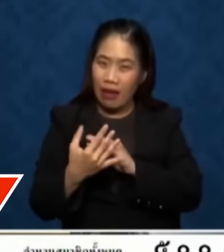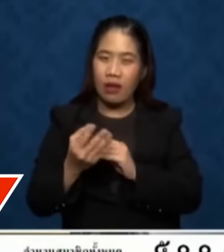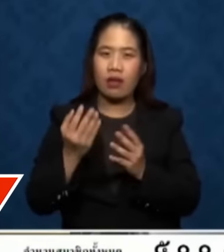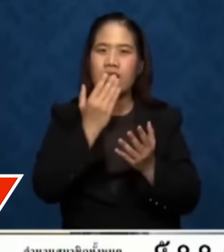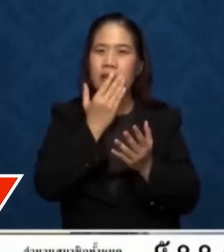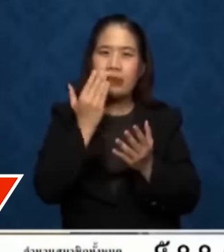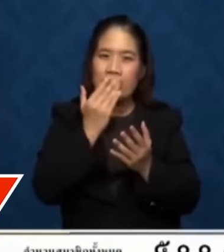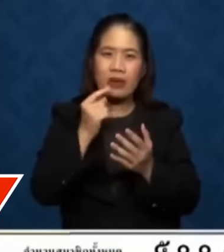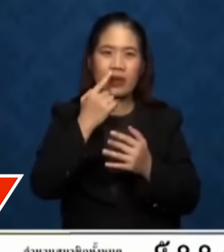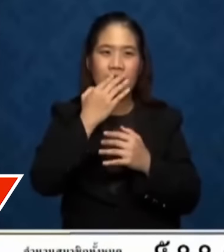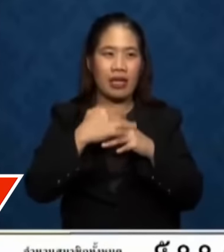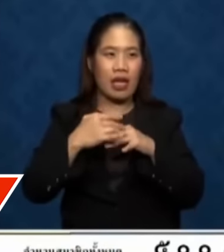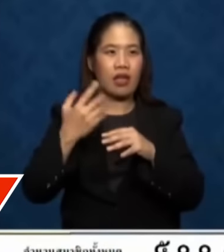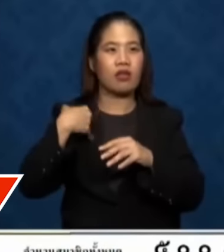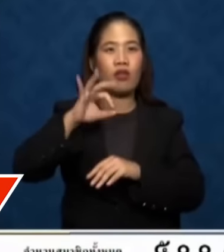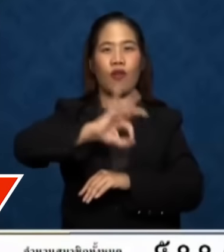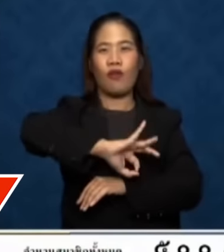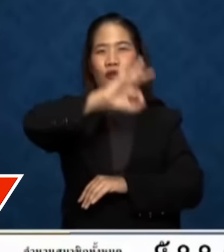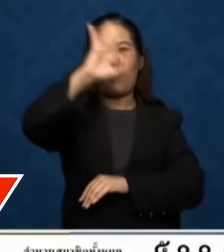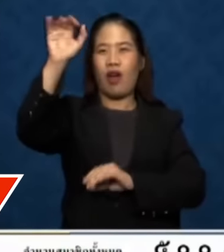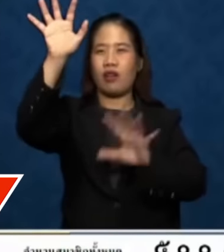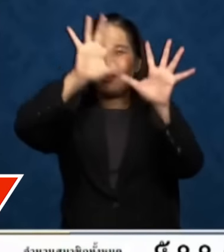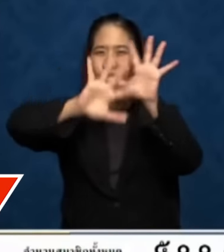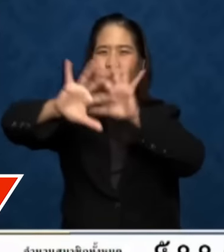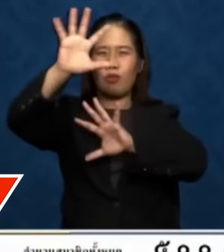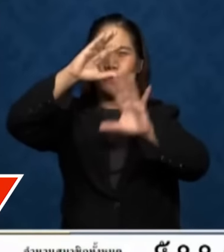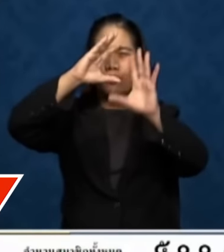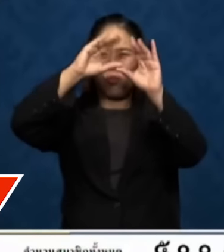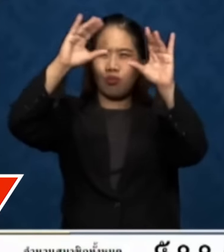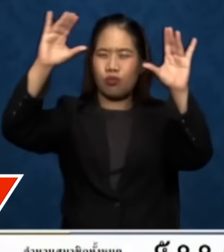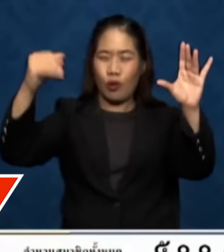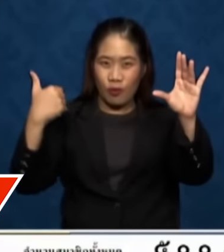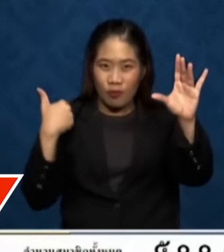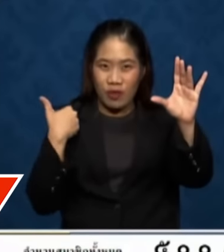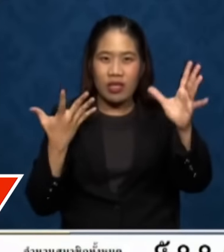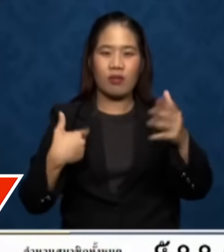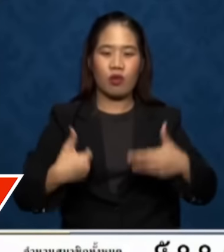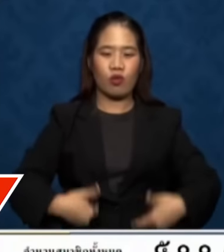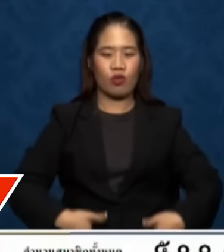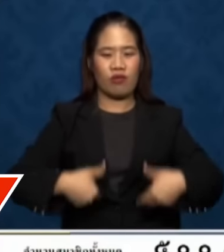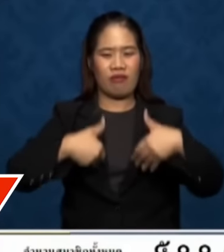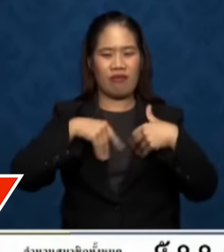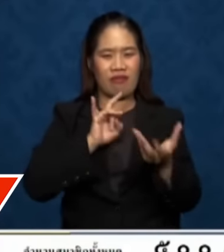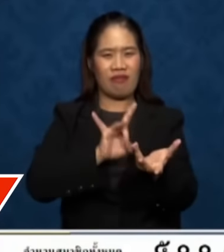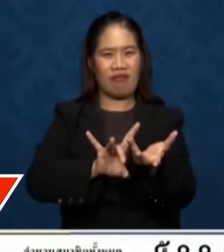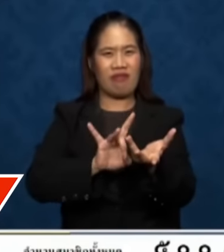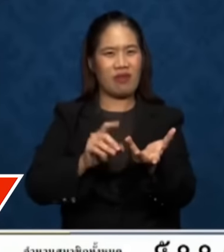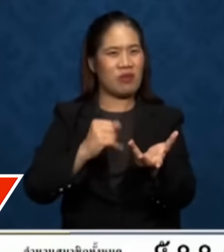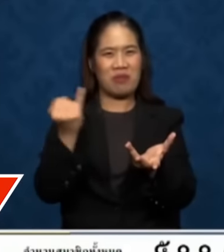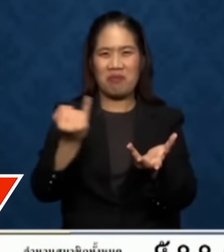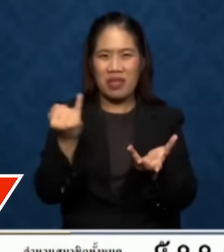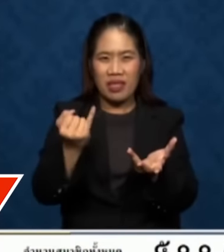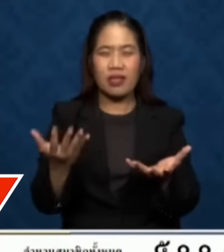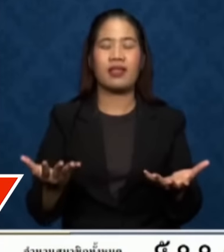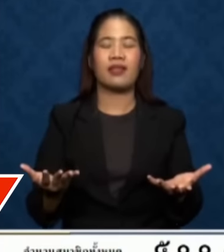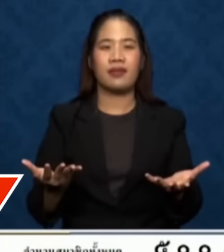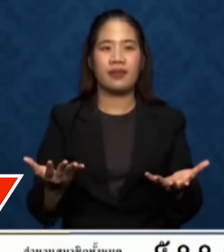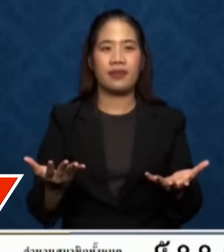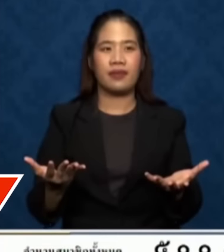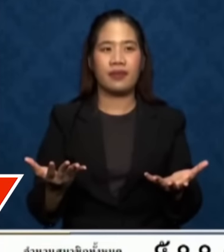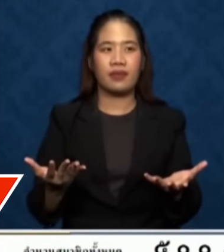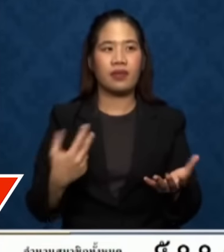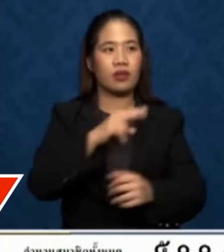าพท้องฟ้าที่ขมุกขมัวโพสต์ภาพคุณภาพชีวิตที่เขาต้องเผชิญค่ะโ